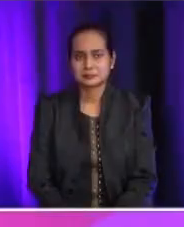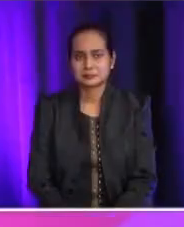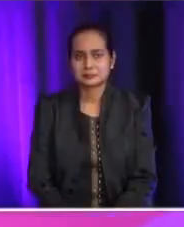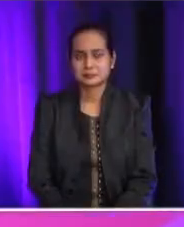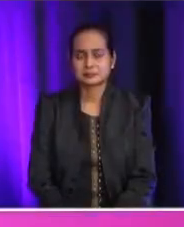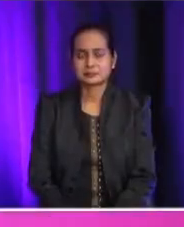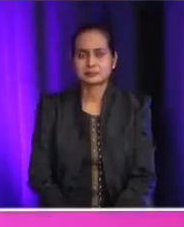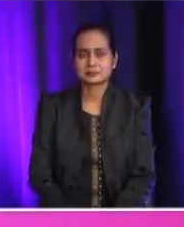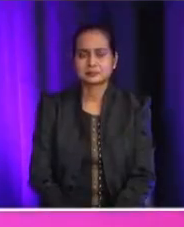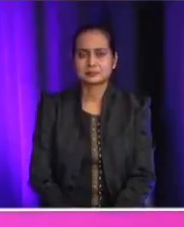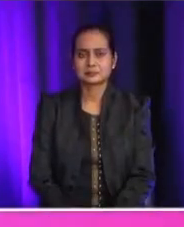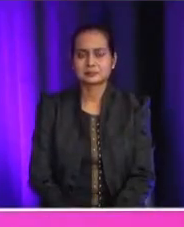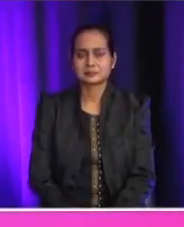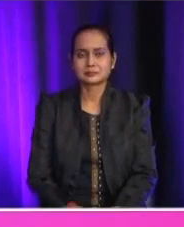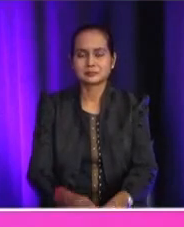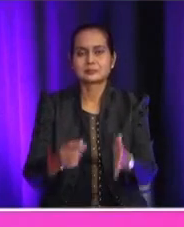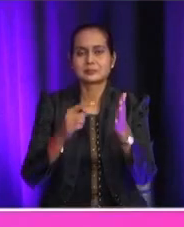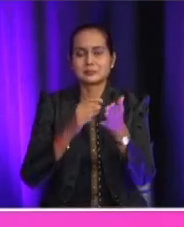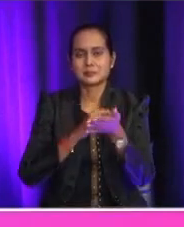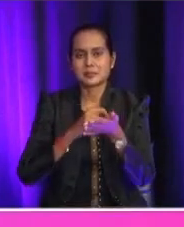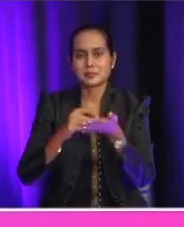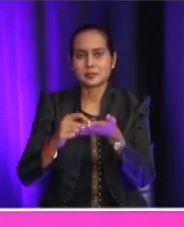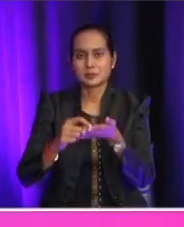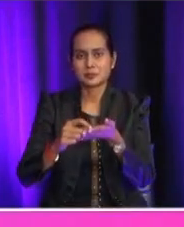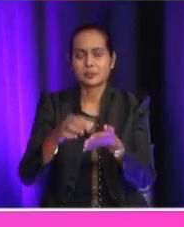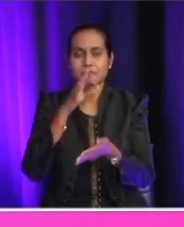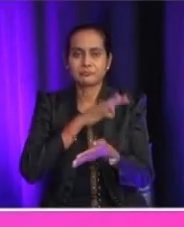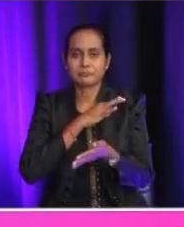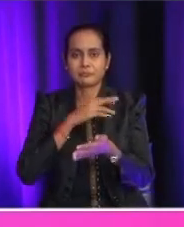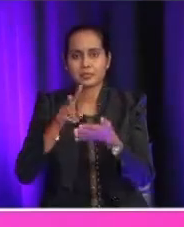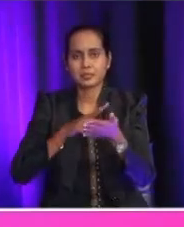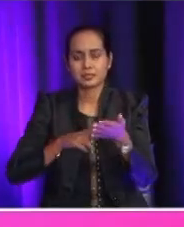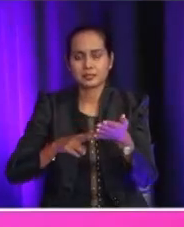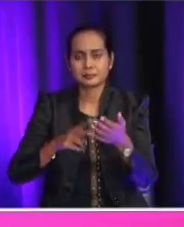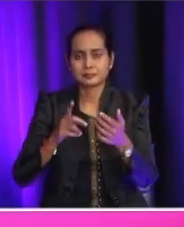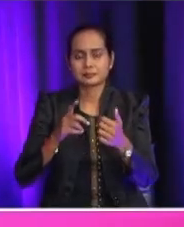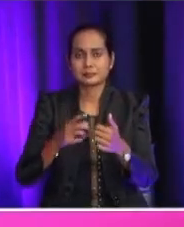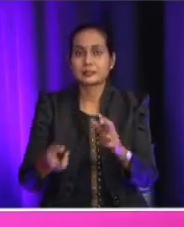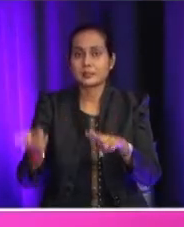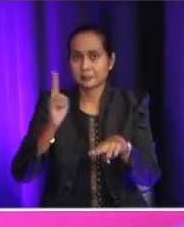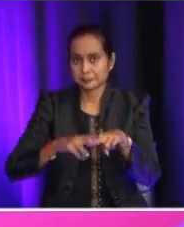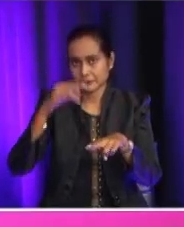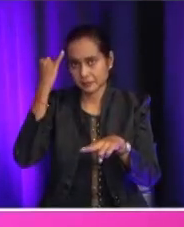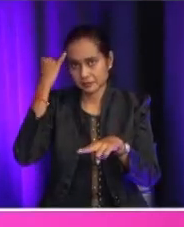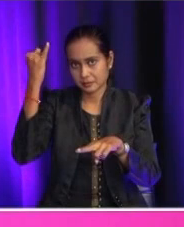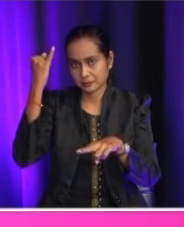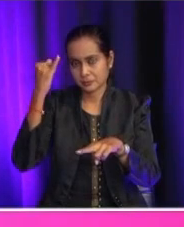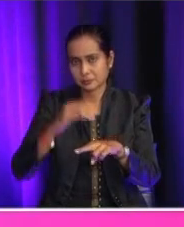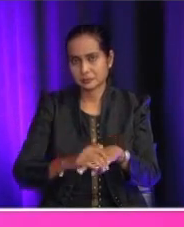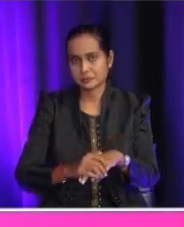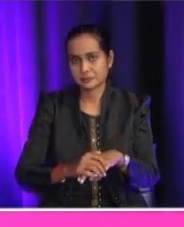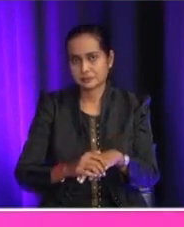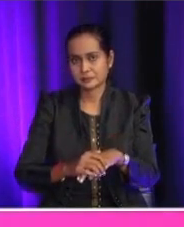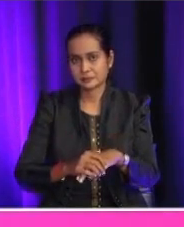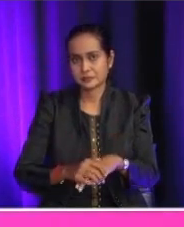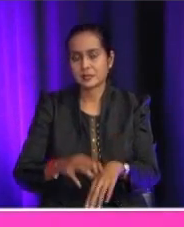Saya menuliskan poin tentang faedah membaca, iaitu membaca dapat menambahkan ilmu pengetahuan, mengisi